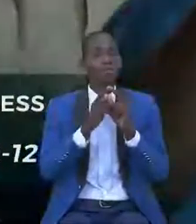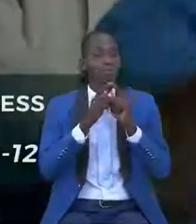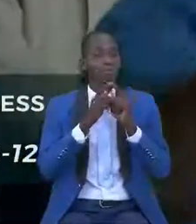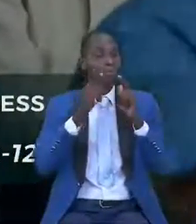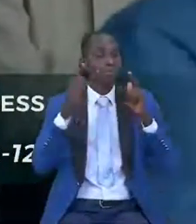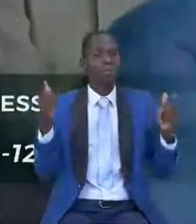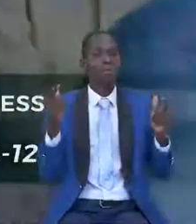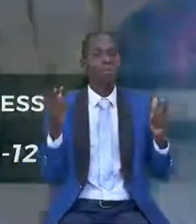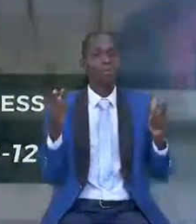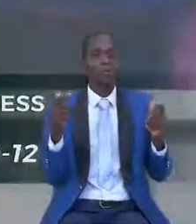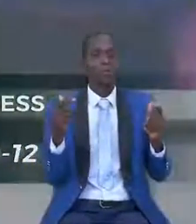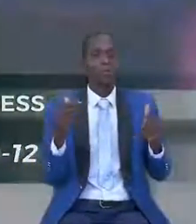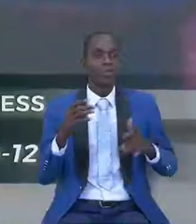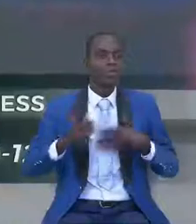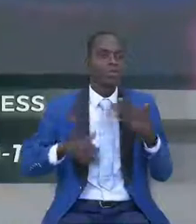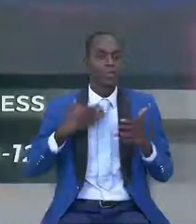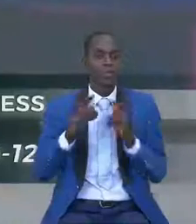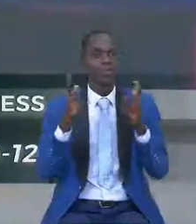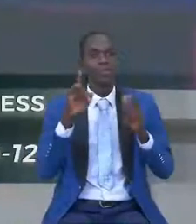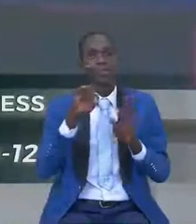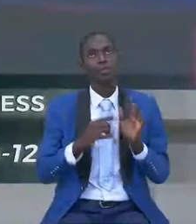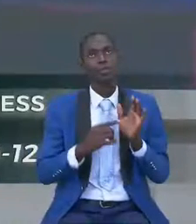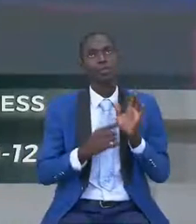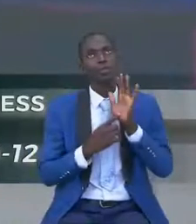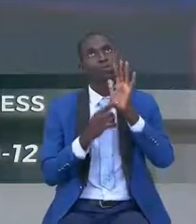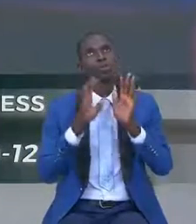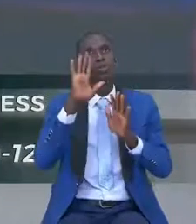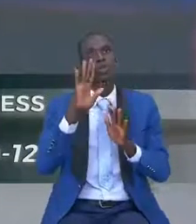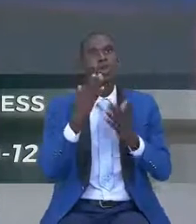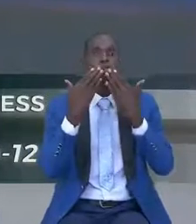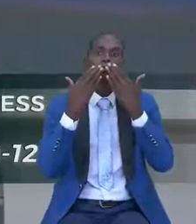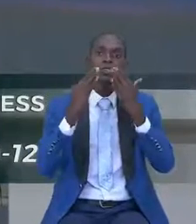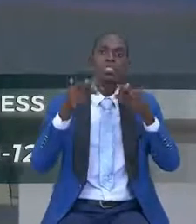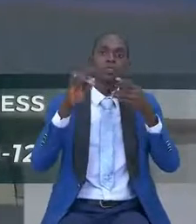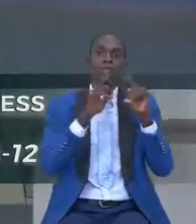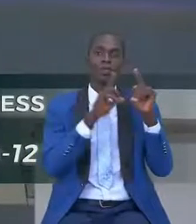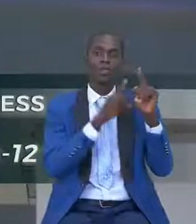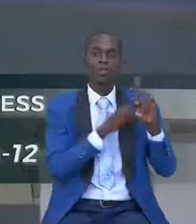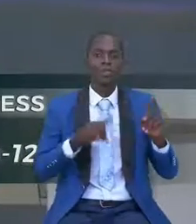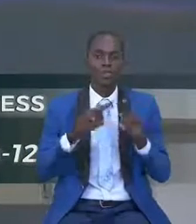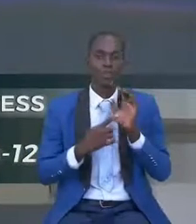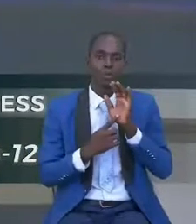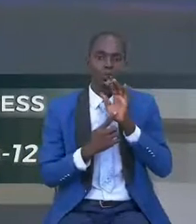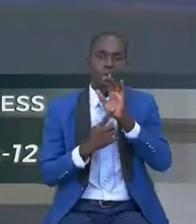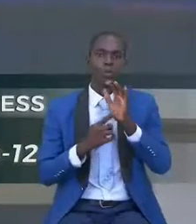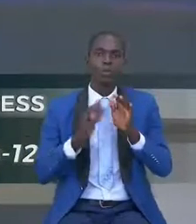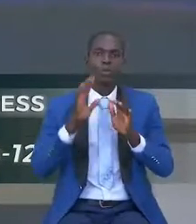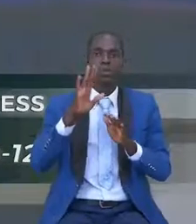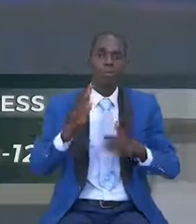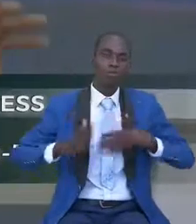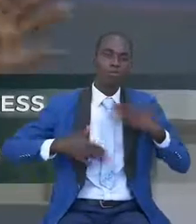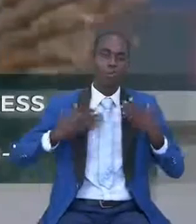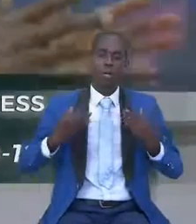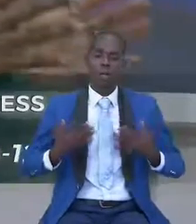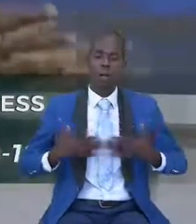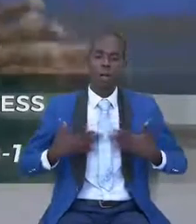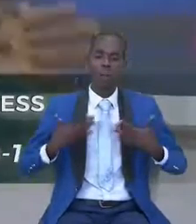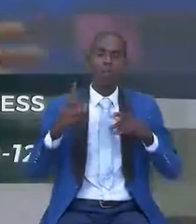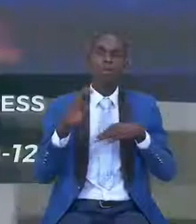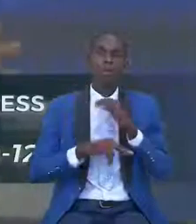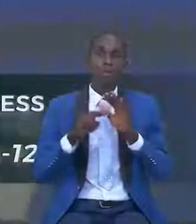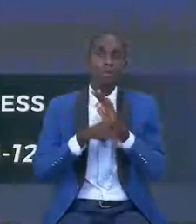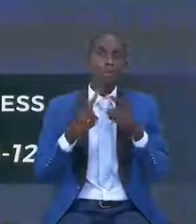Tu exprimes tes actions de grâce au Seigneur. Tu exprimes ta joie, ton excitation au Seigneur.